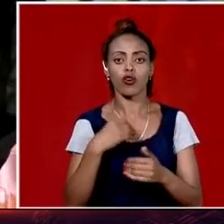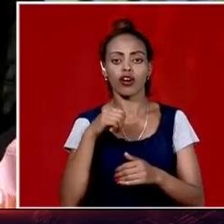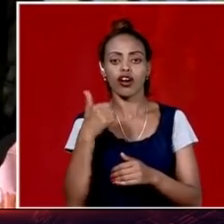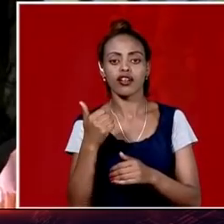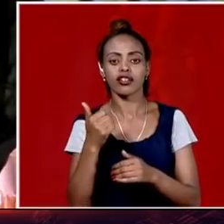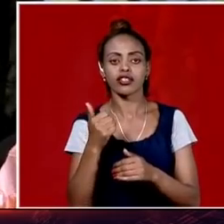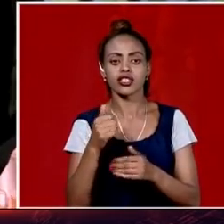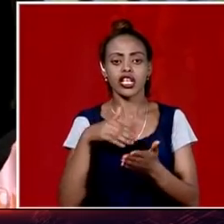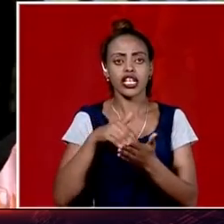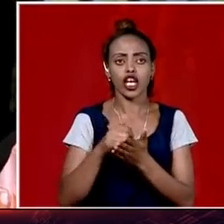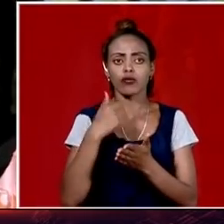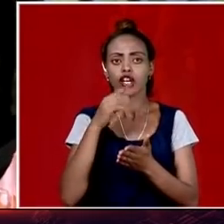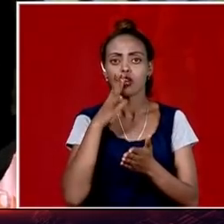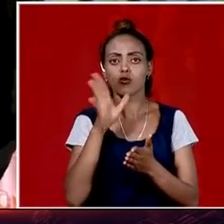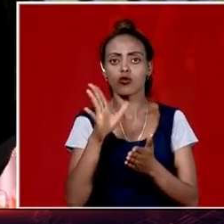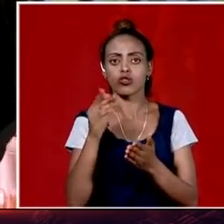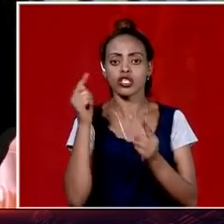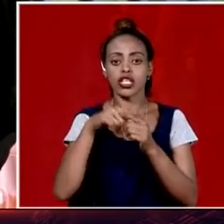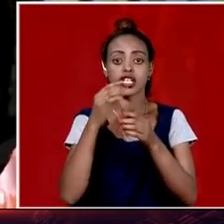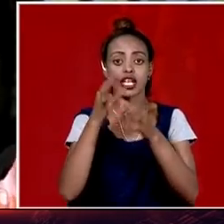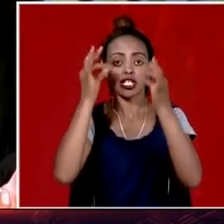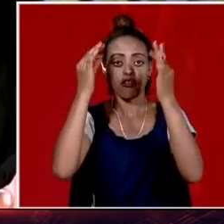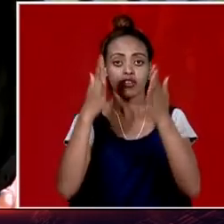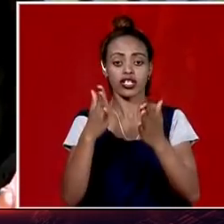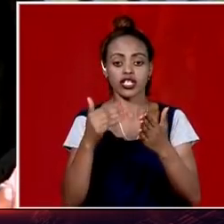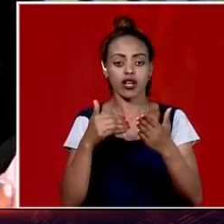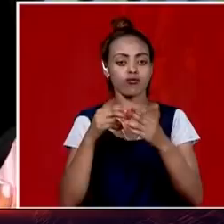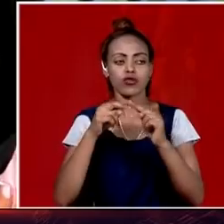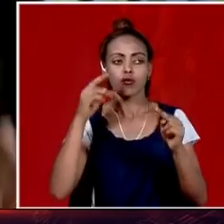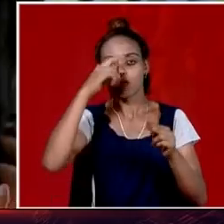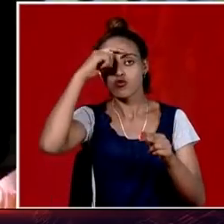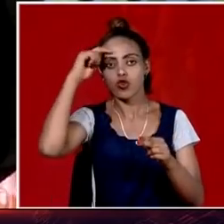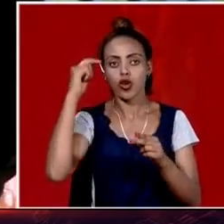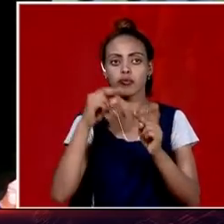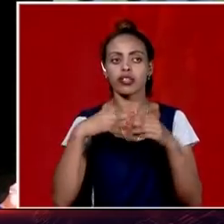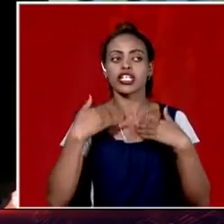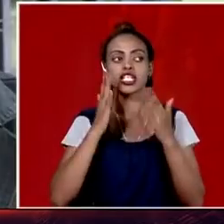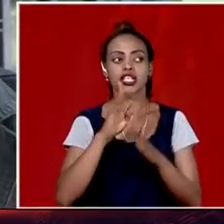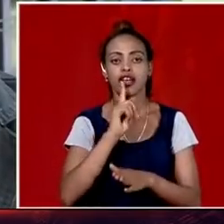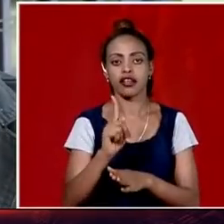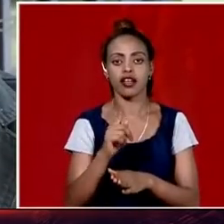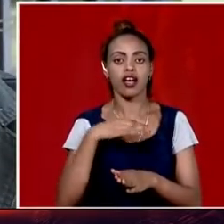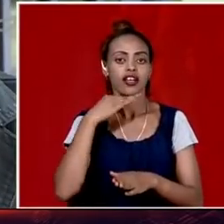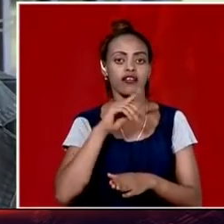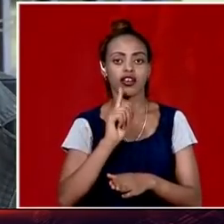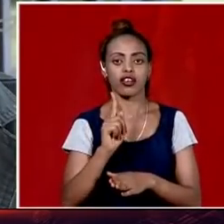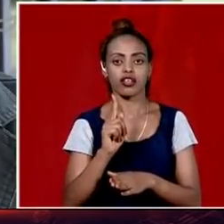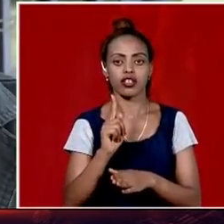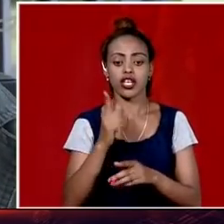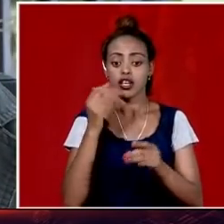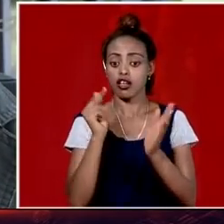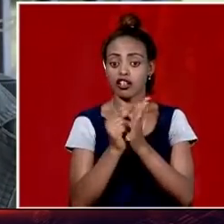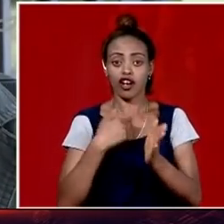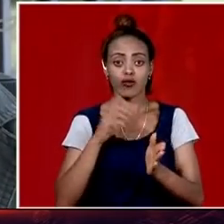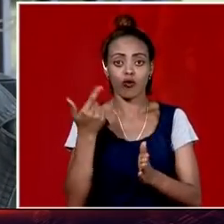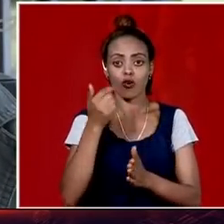خيد دخيمنا خيولو سكعزا فردزيا بتعمي متعيرو نا دستنيا اي بتفردي عجيبه حجز اللي مخون زرقاقس بك حج